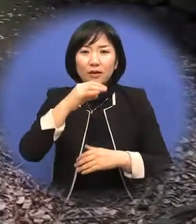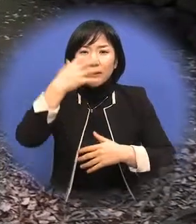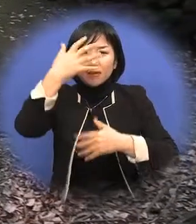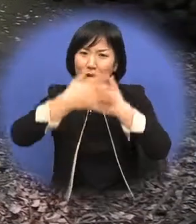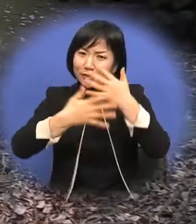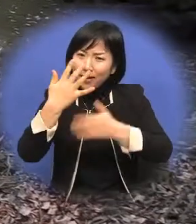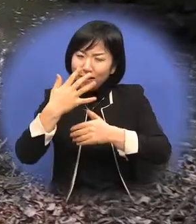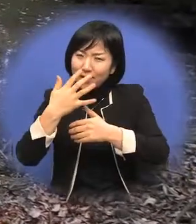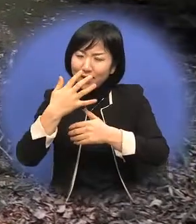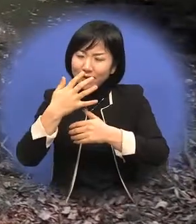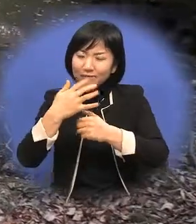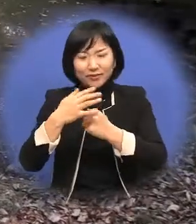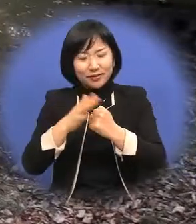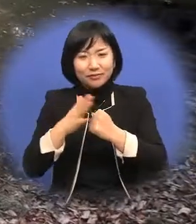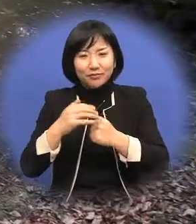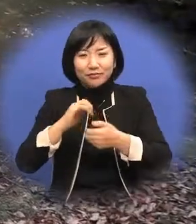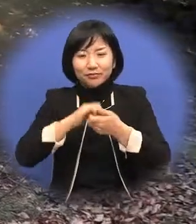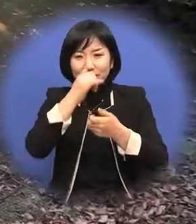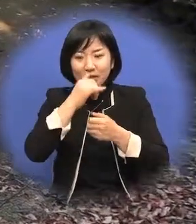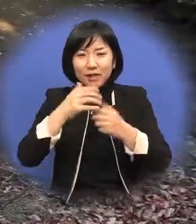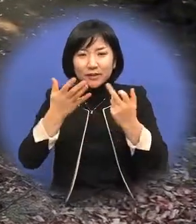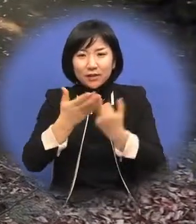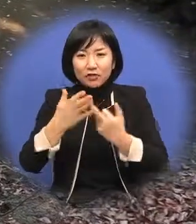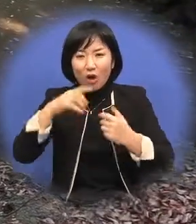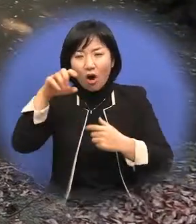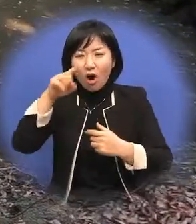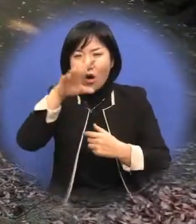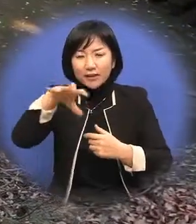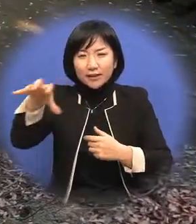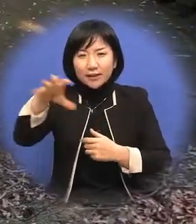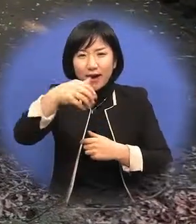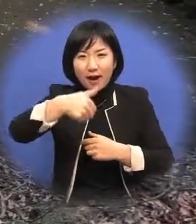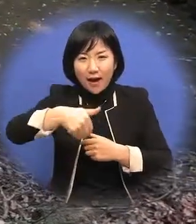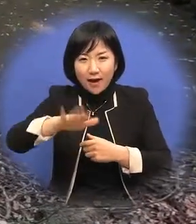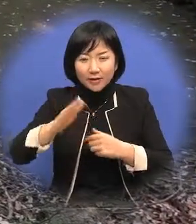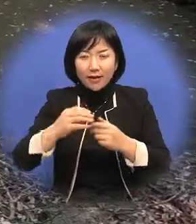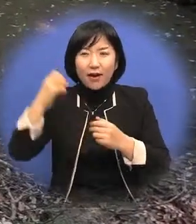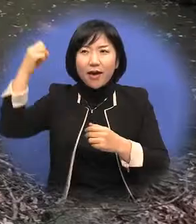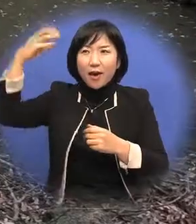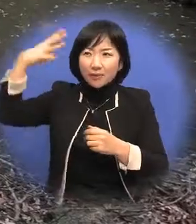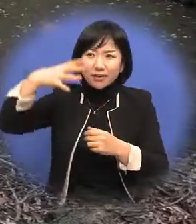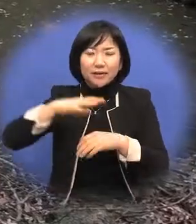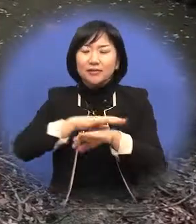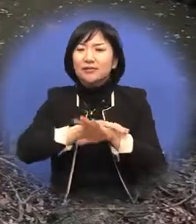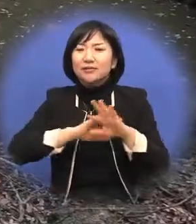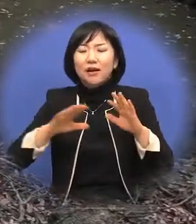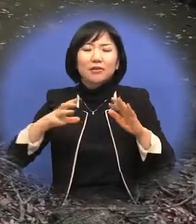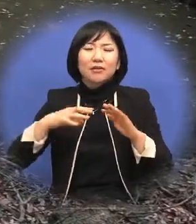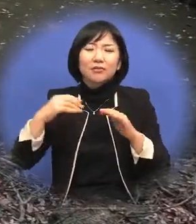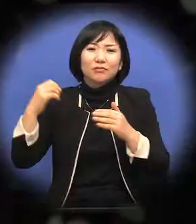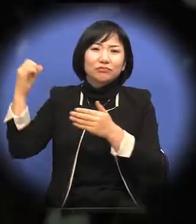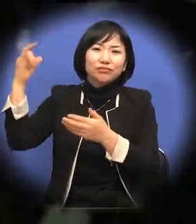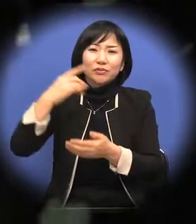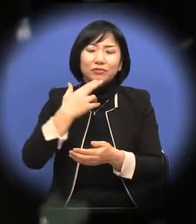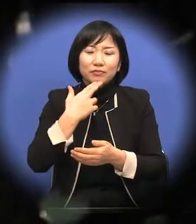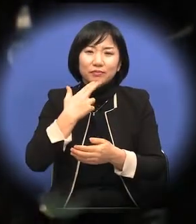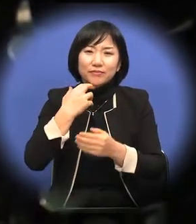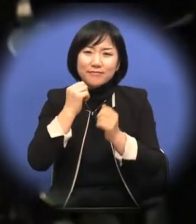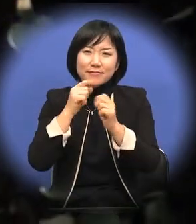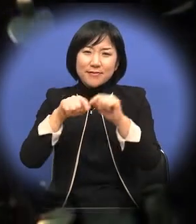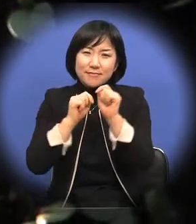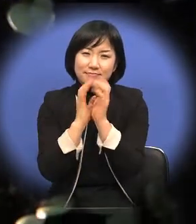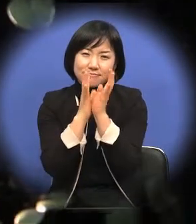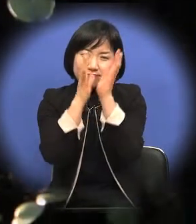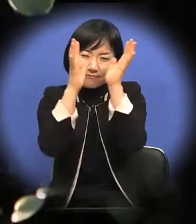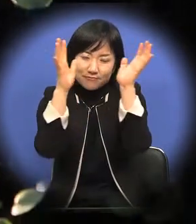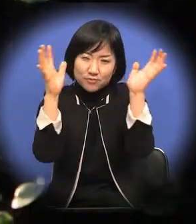영상이라서 그런데요. 제주 어디를 가나 곧자왈에는 햇빛이 자에 들지 않습니다. 수목이